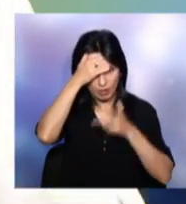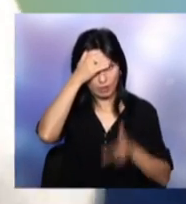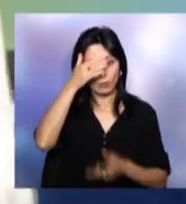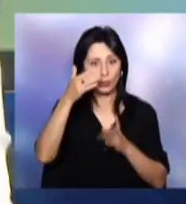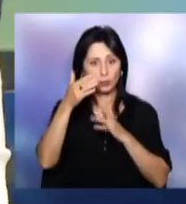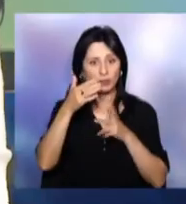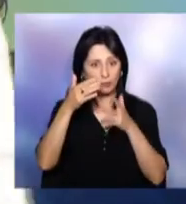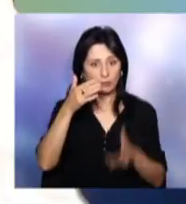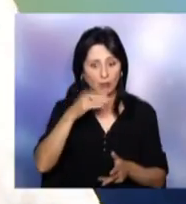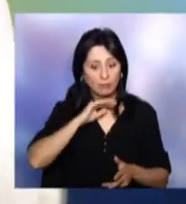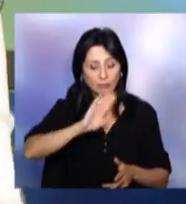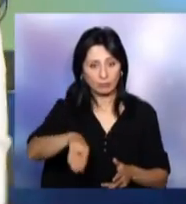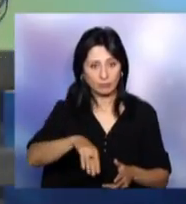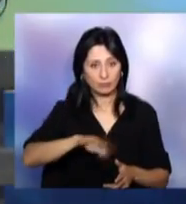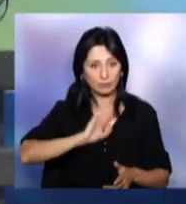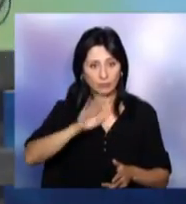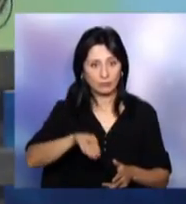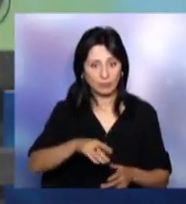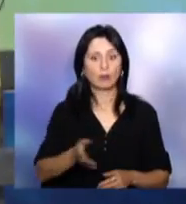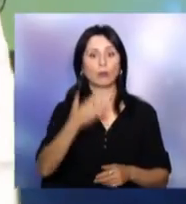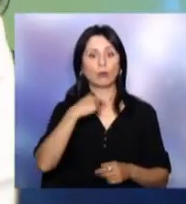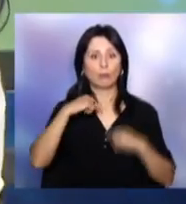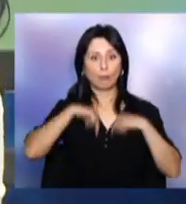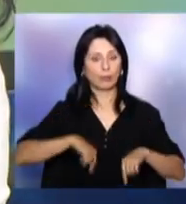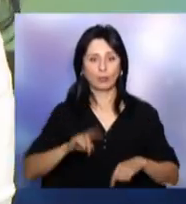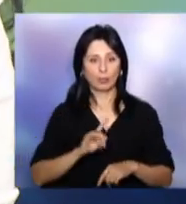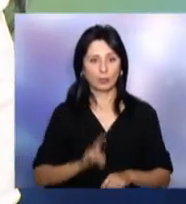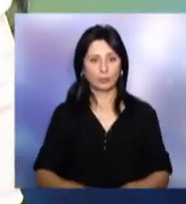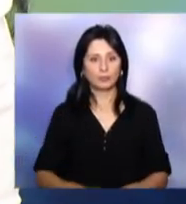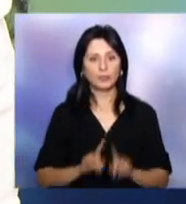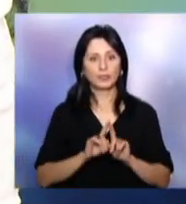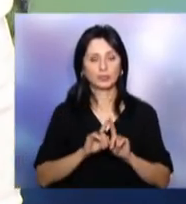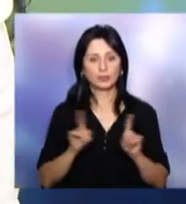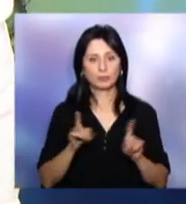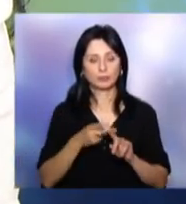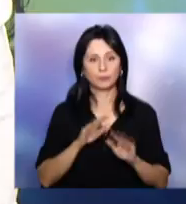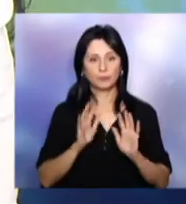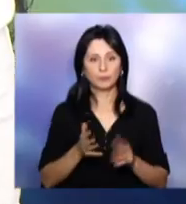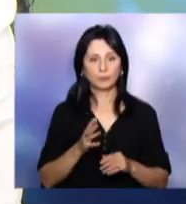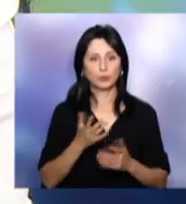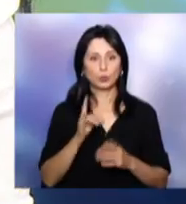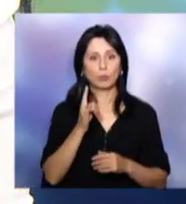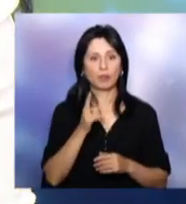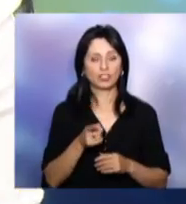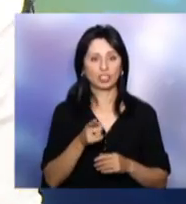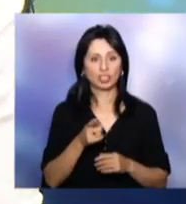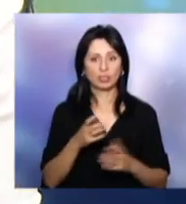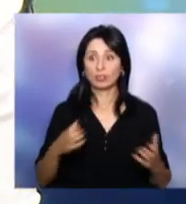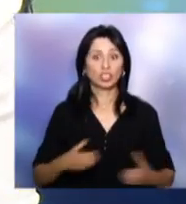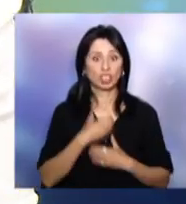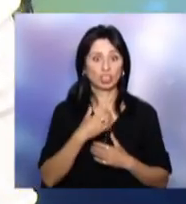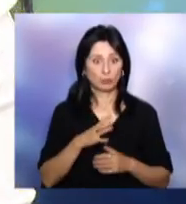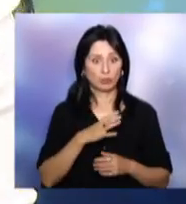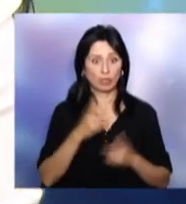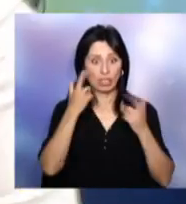ვეცადოთ, რომ ეს პირნაღები მასა წამოვიდეს წინ და არ გადაცდეს. განსაკუთრებით იმ შემთხვევაში, თუ ბავშვი პანიკაში